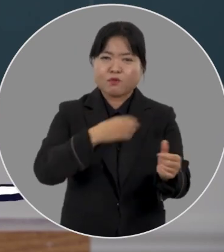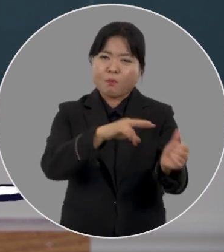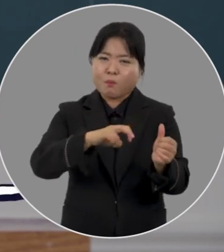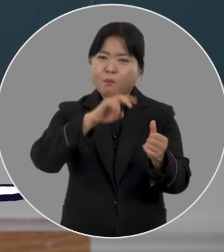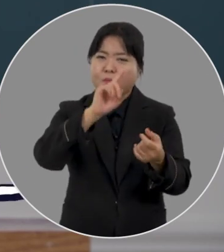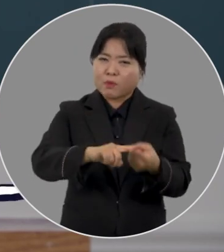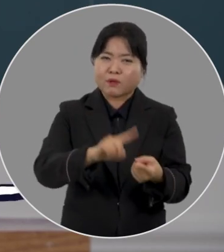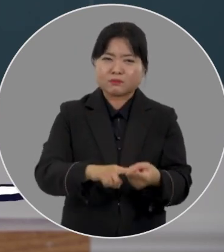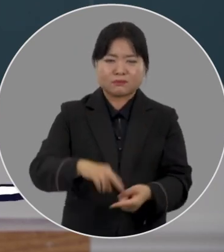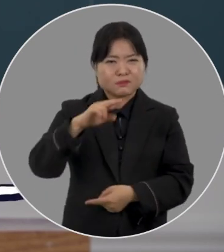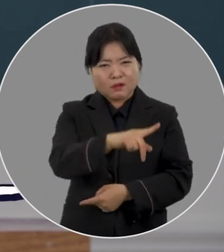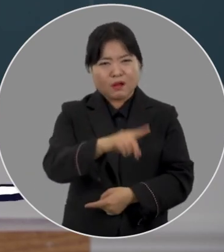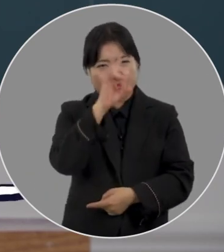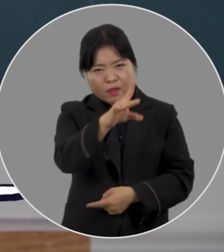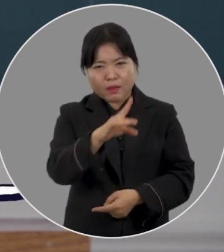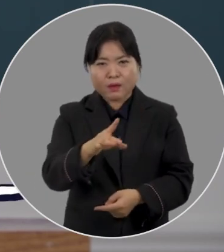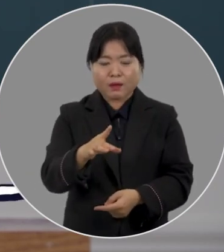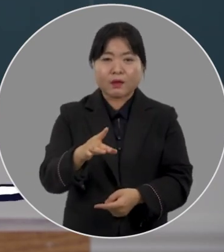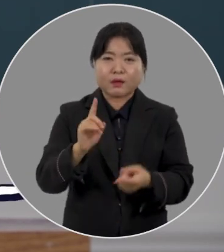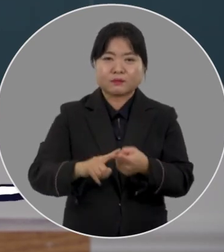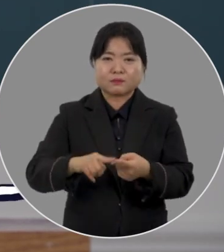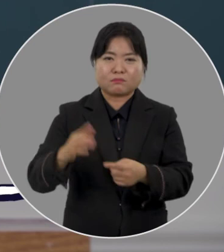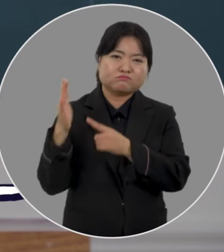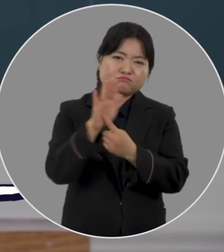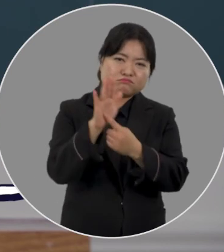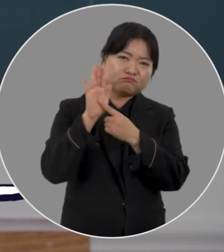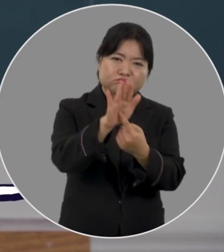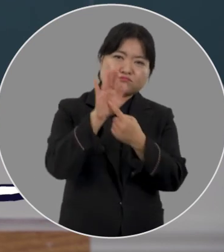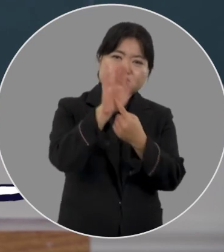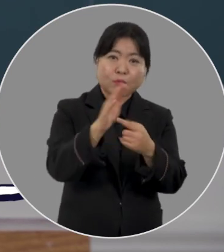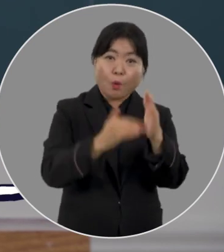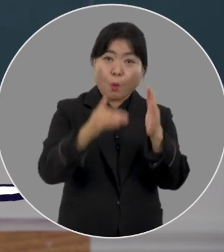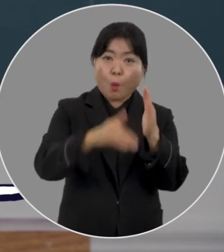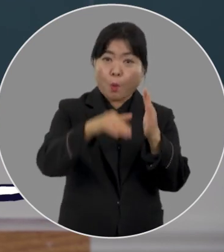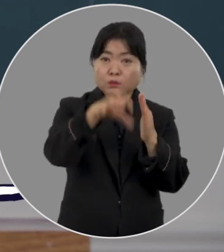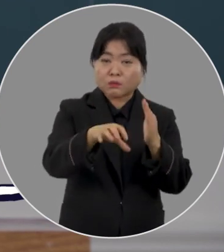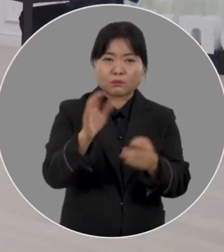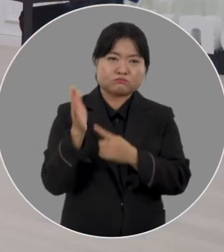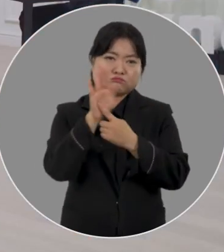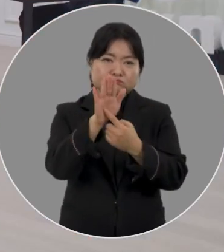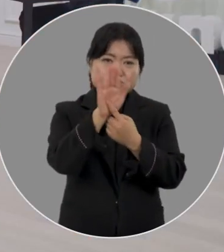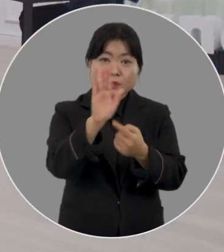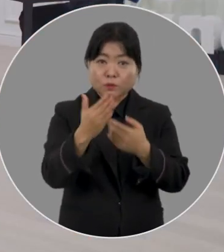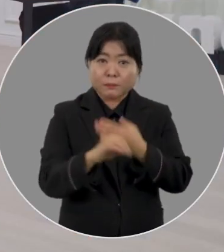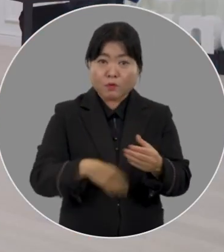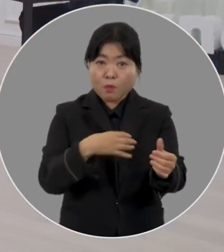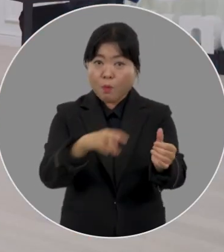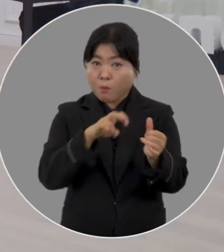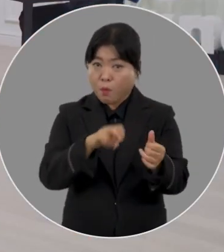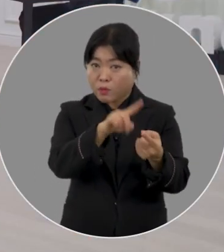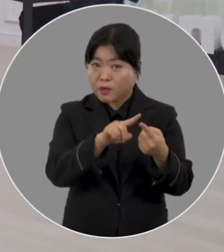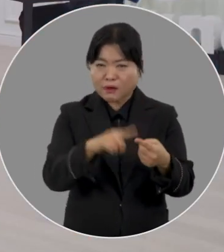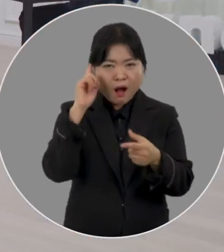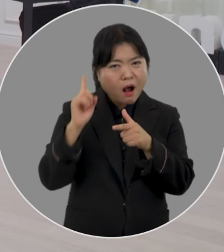정말 잘못된 것입니다라는 메시지를 지속적으로 이제 공적인 공간에서 내주시면 혐오 표현을